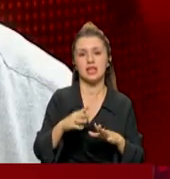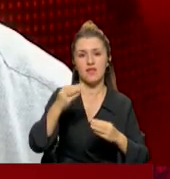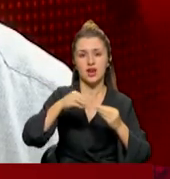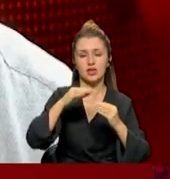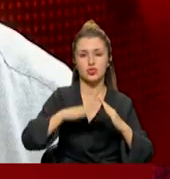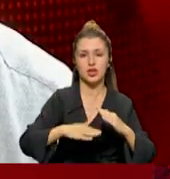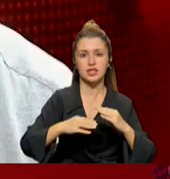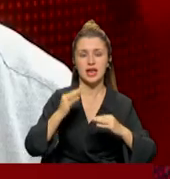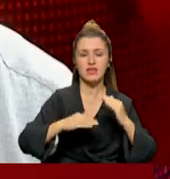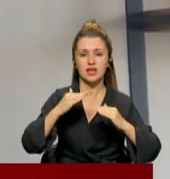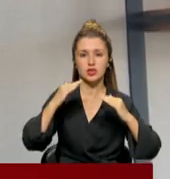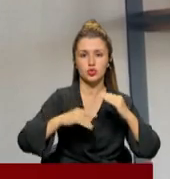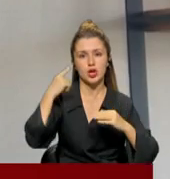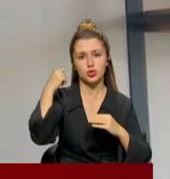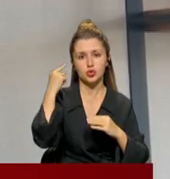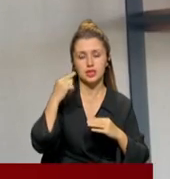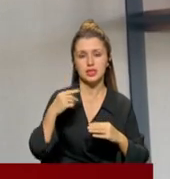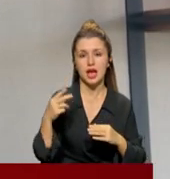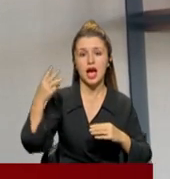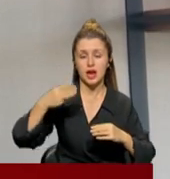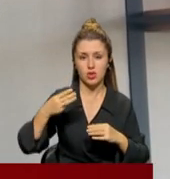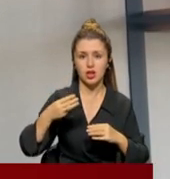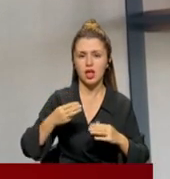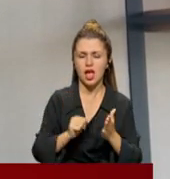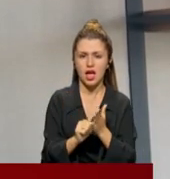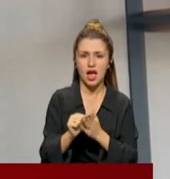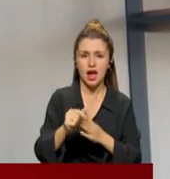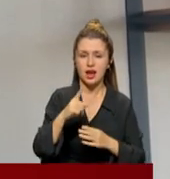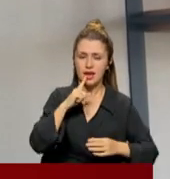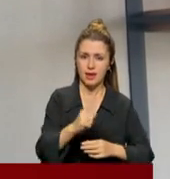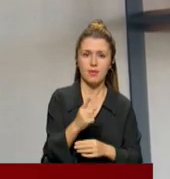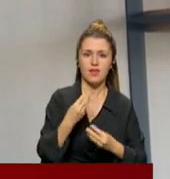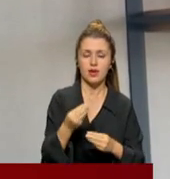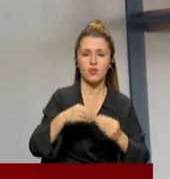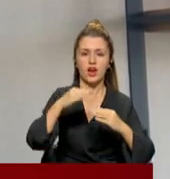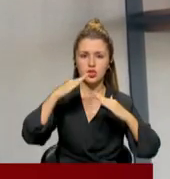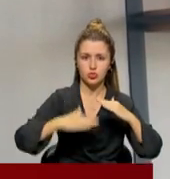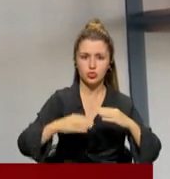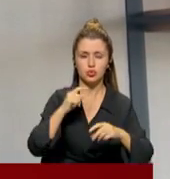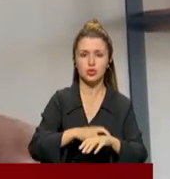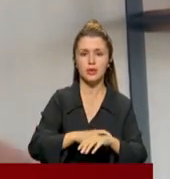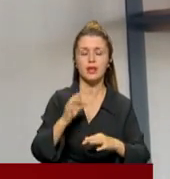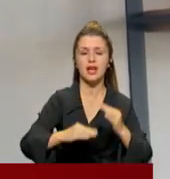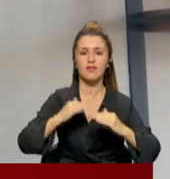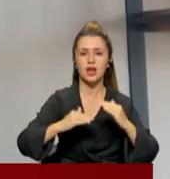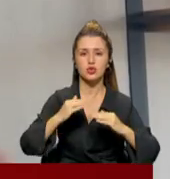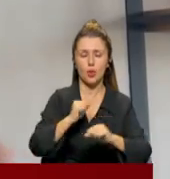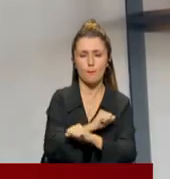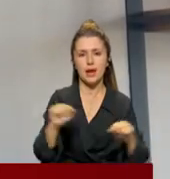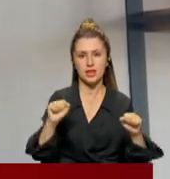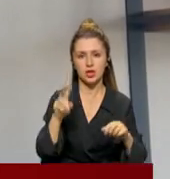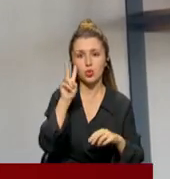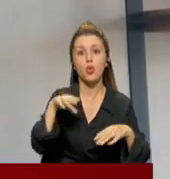düşerse enflasyon da düşer tezidir. Sayın Erdoğan her talimat verip faizi düşürttüğünde enflasyonun